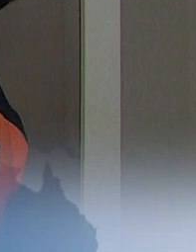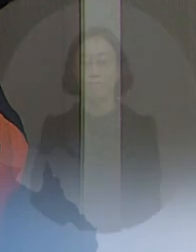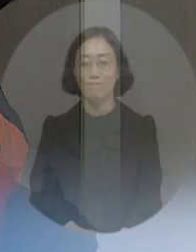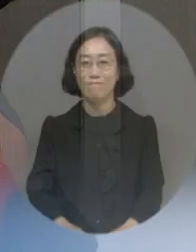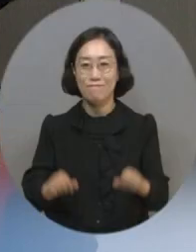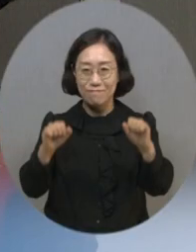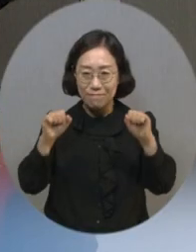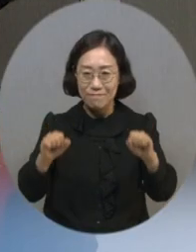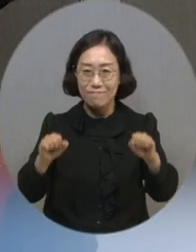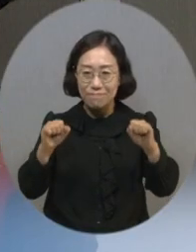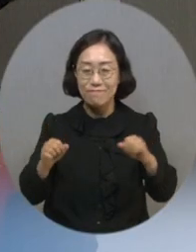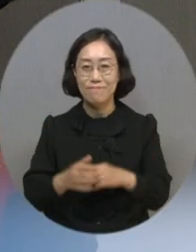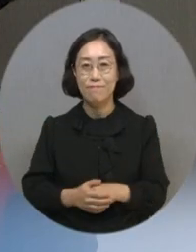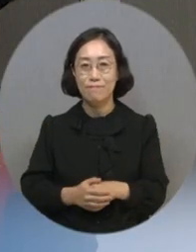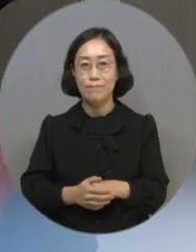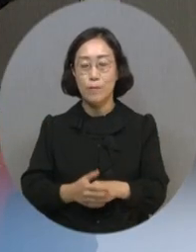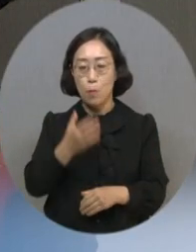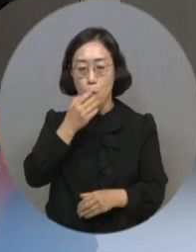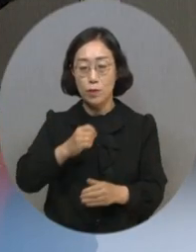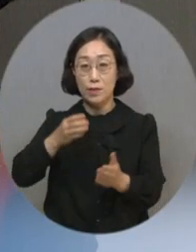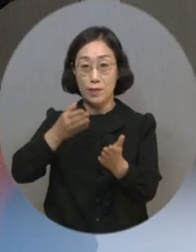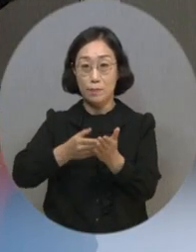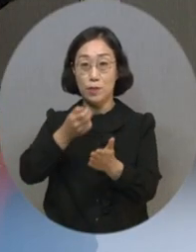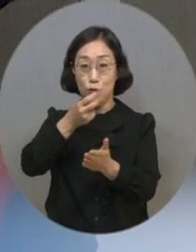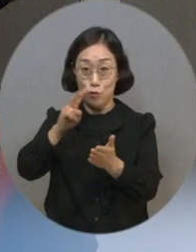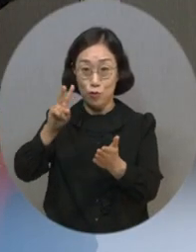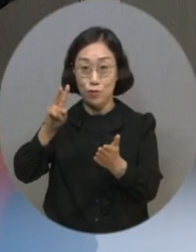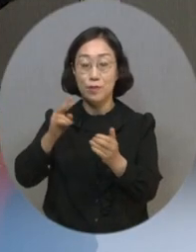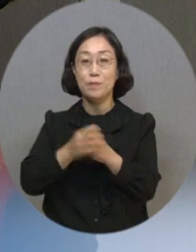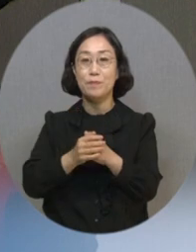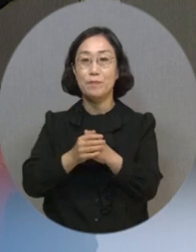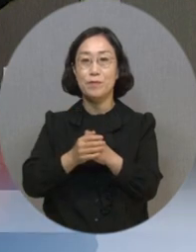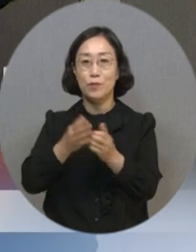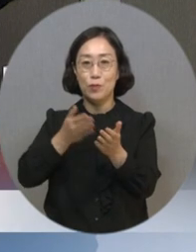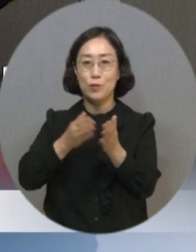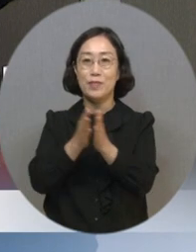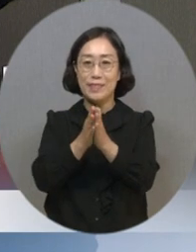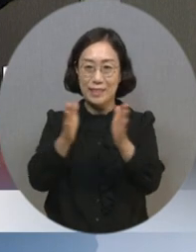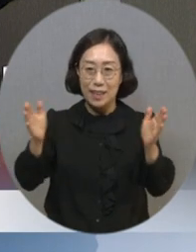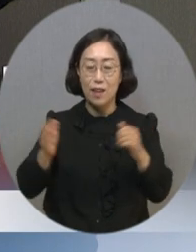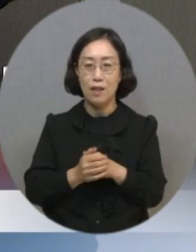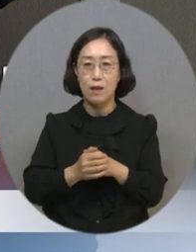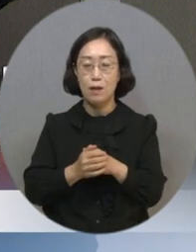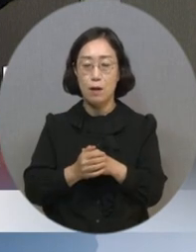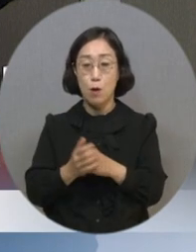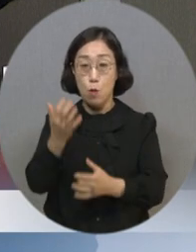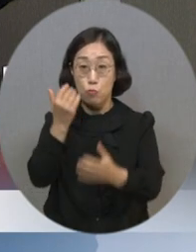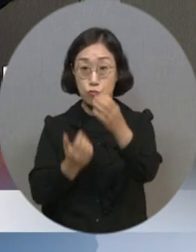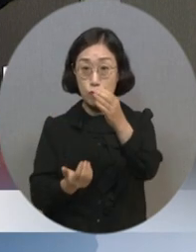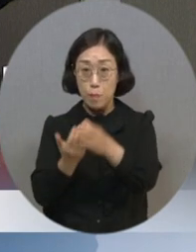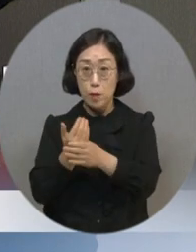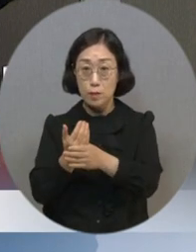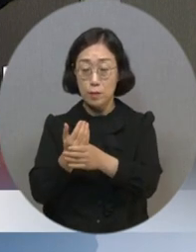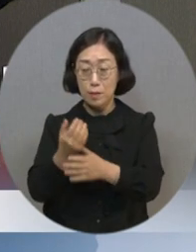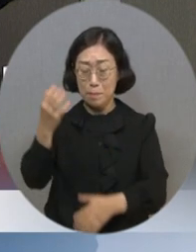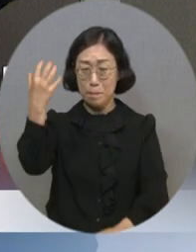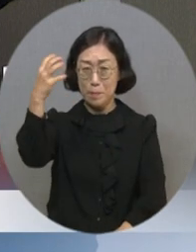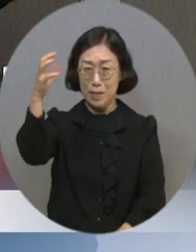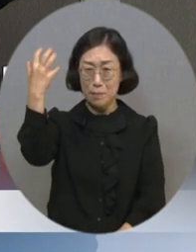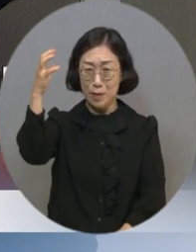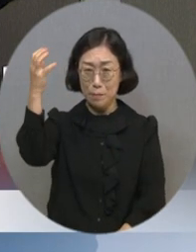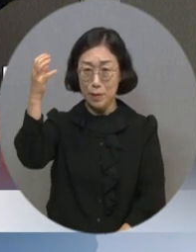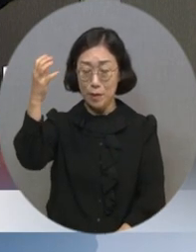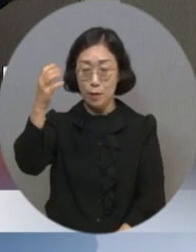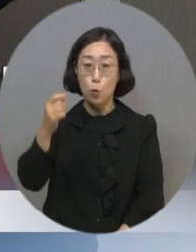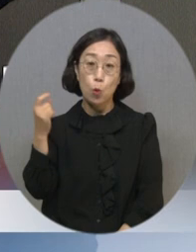시청자 여러분 안녕하십니까? WBC 복지TV 뉴스 24입니다. 화재 경보기는 화재를 감지했을 때